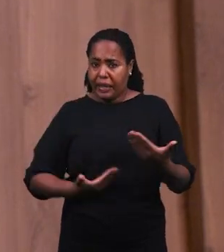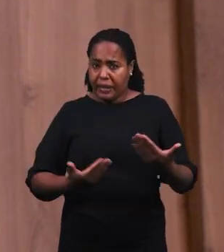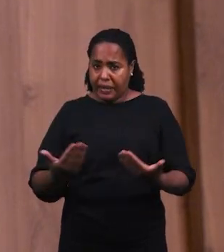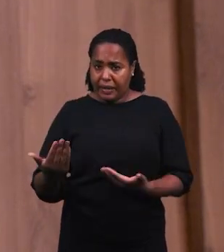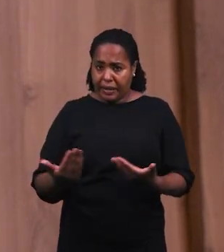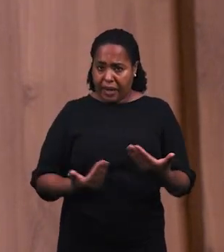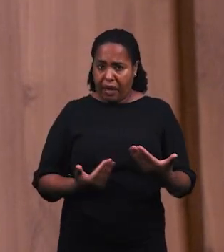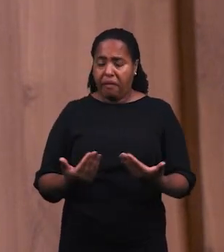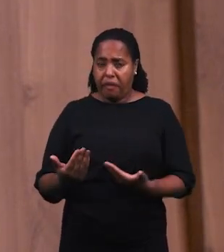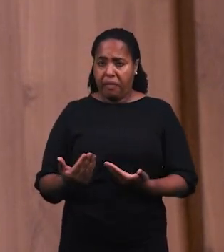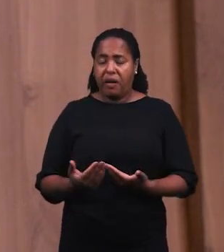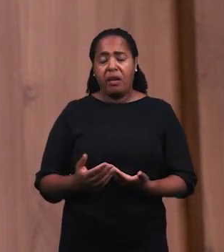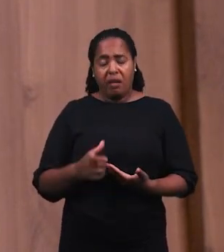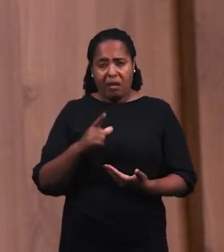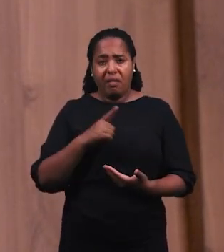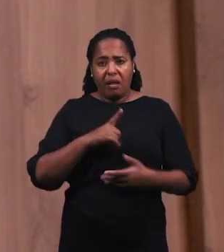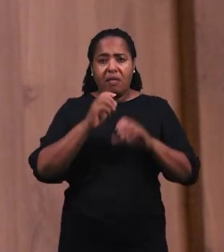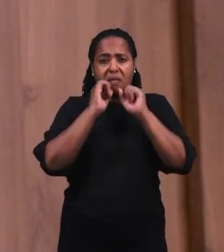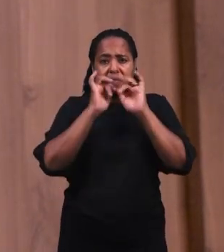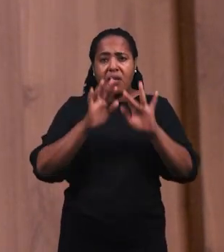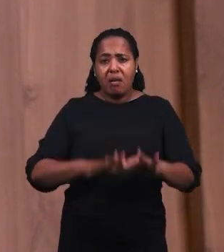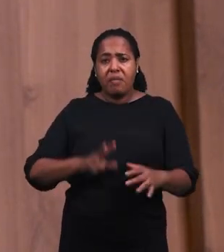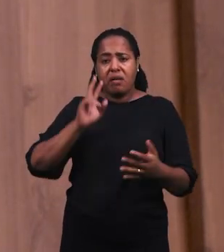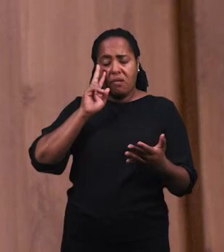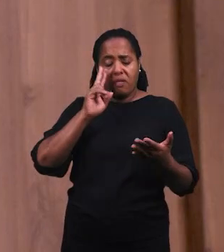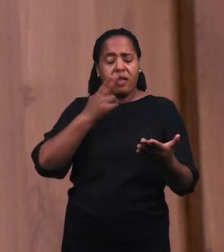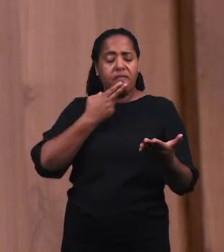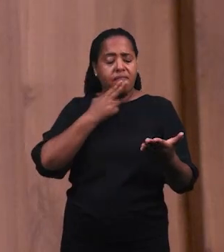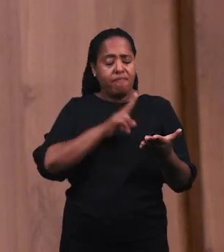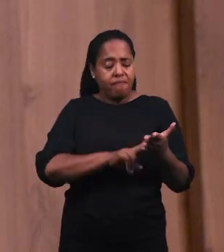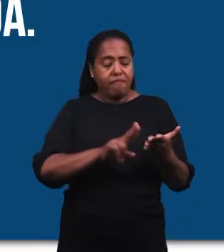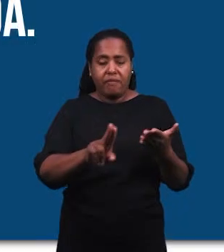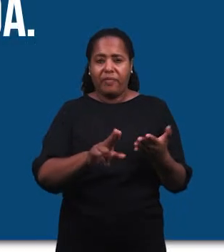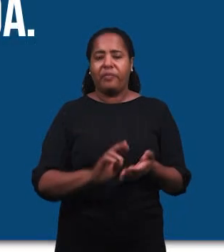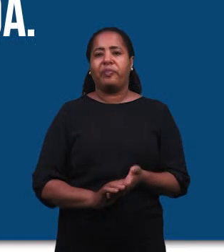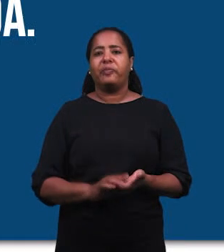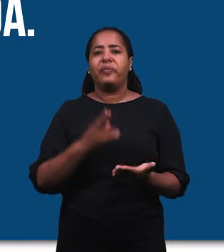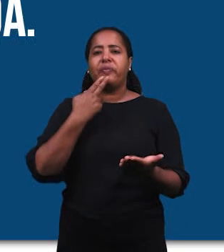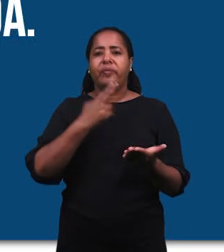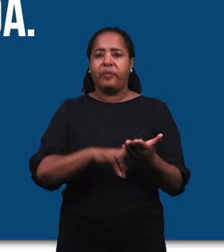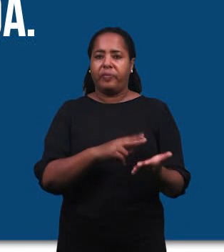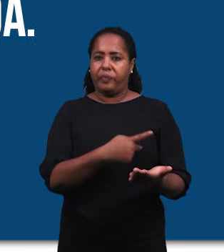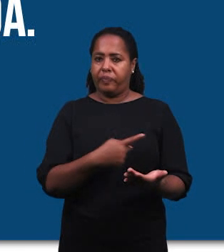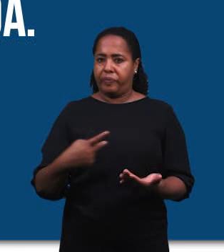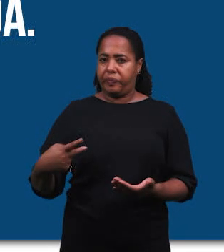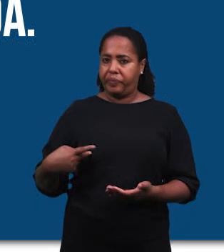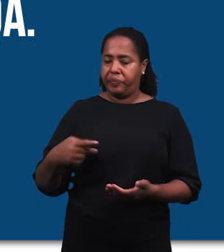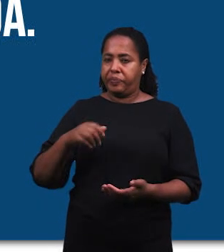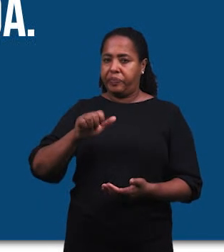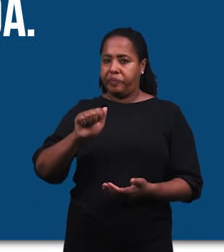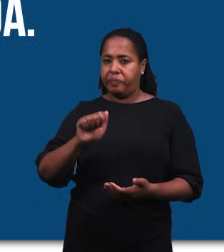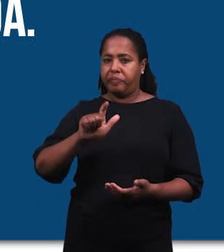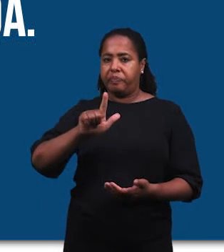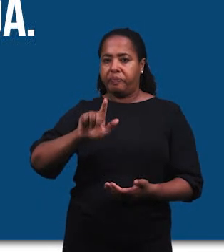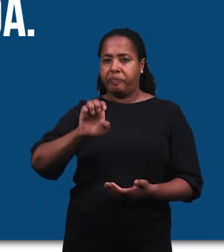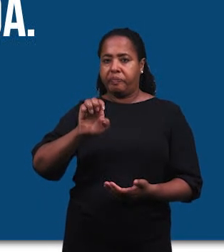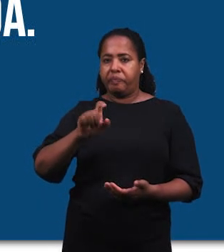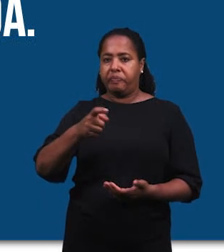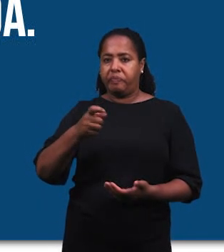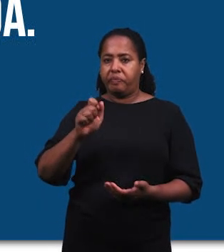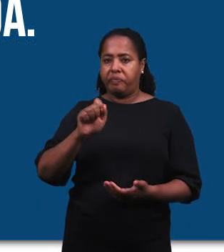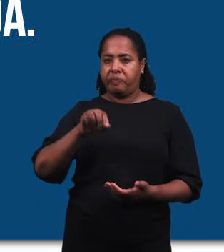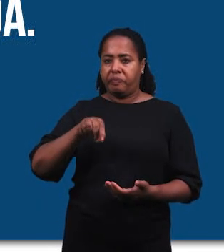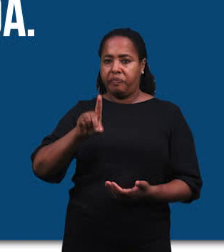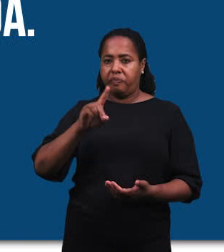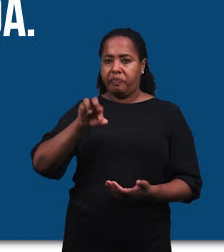овечкам для церкви, и это является огромным благословением. Послание